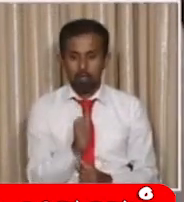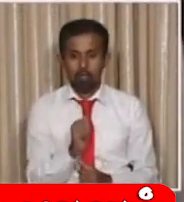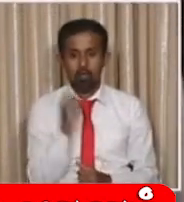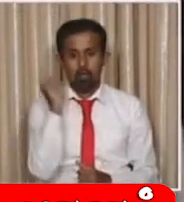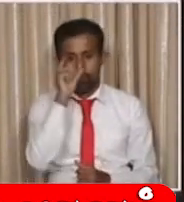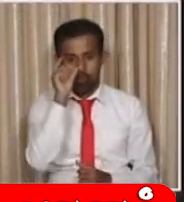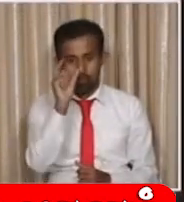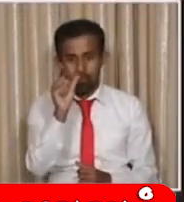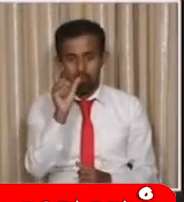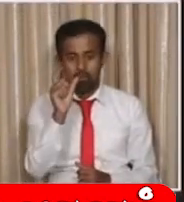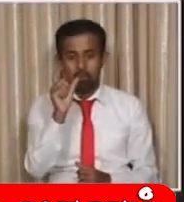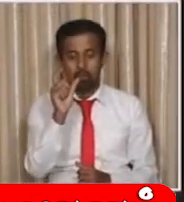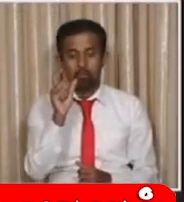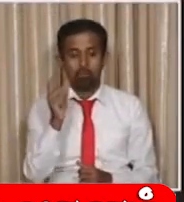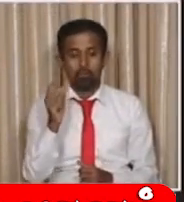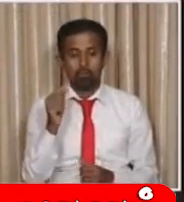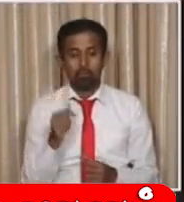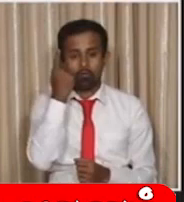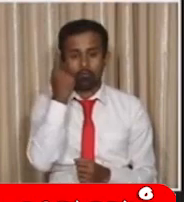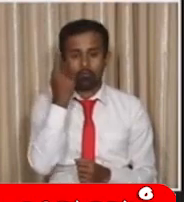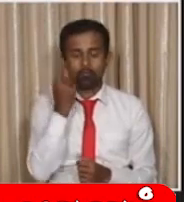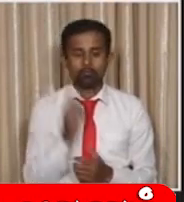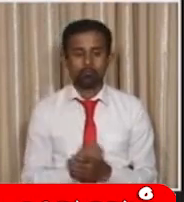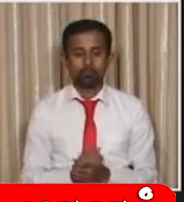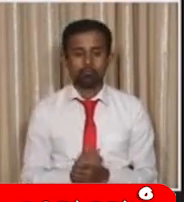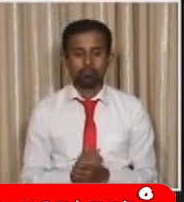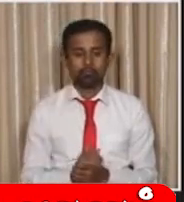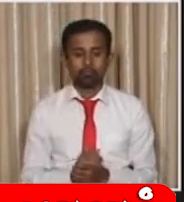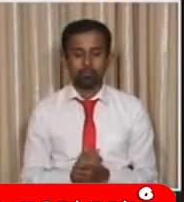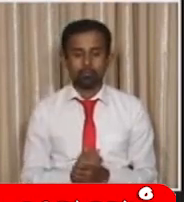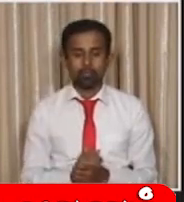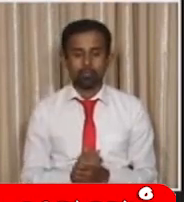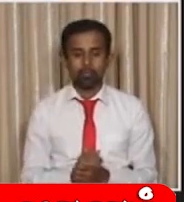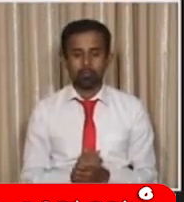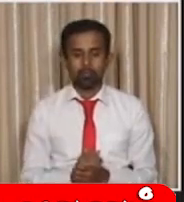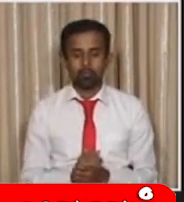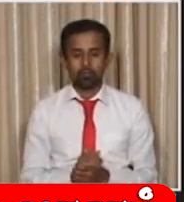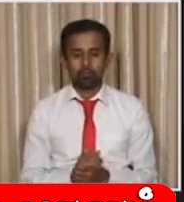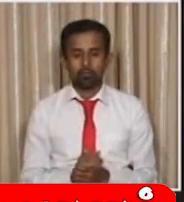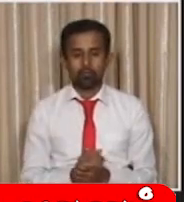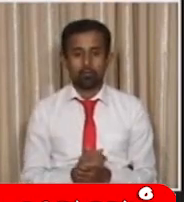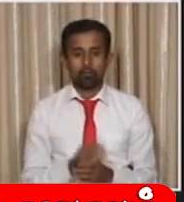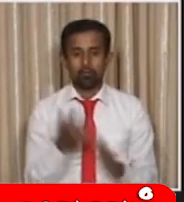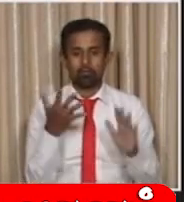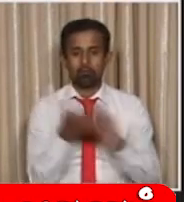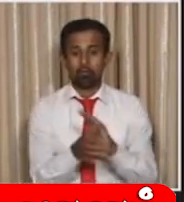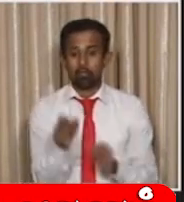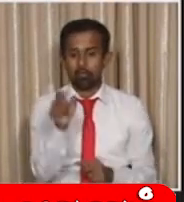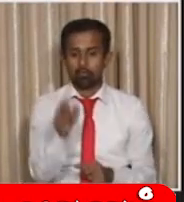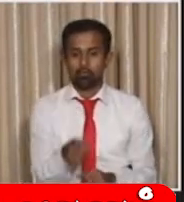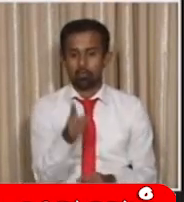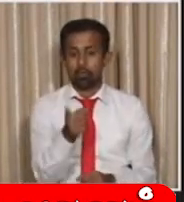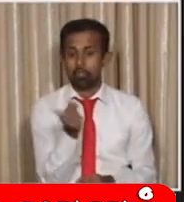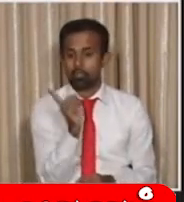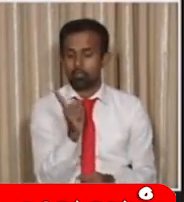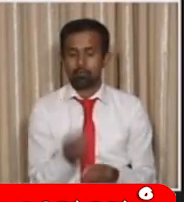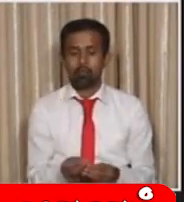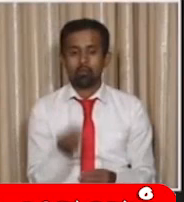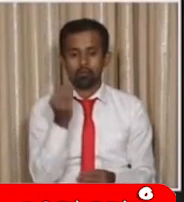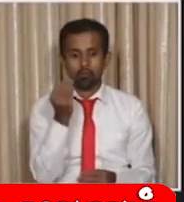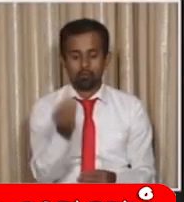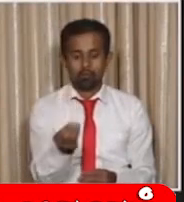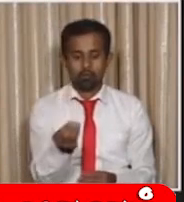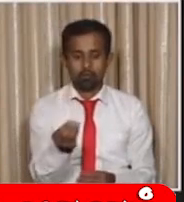நடைபெறும் என்பதை நான் இங்கே கூறிக்கொள்ள விரும்புகின்றேன். குற்றம் இழைத்தவர்களுக்கு தண்டனை வழங்கப்பட வேண்டும்